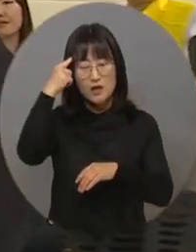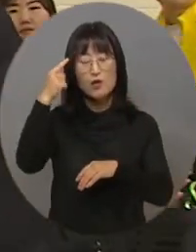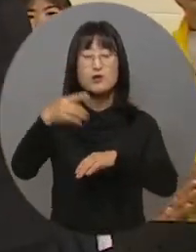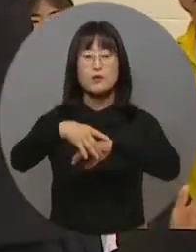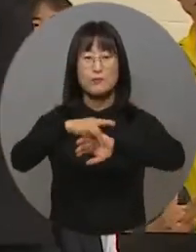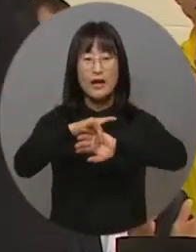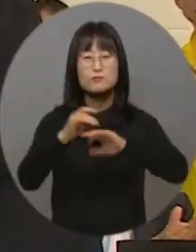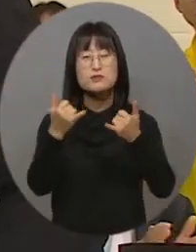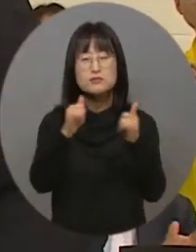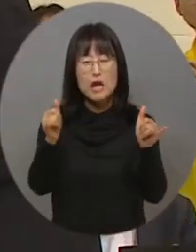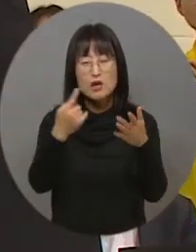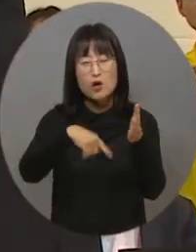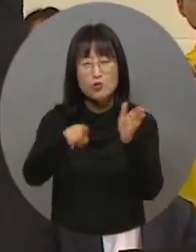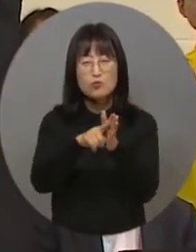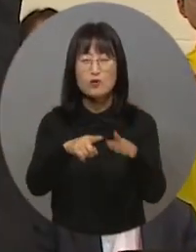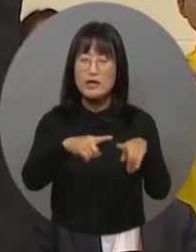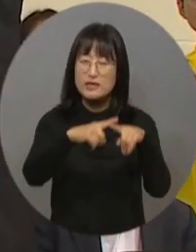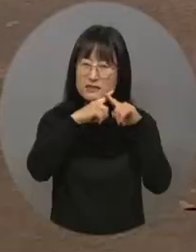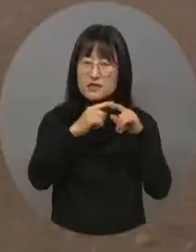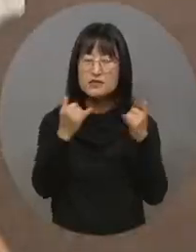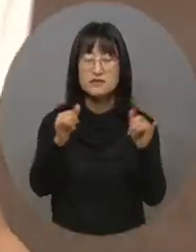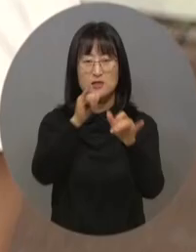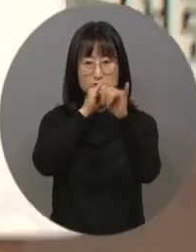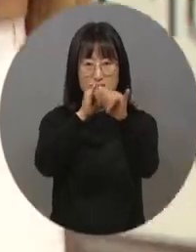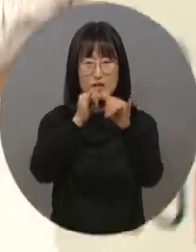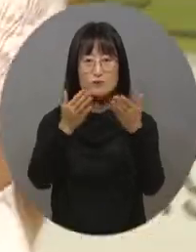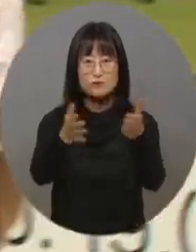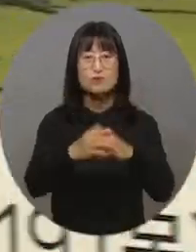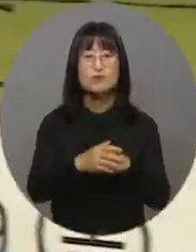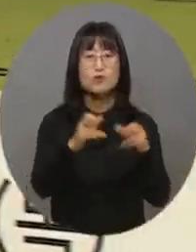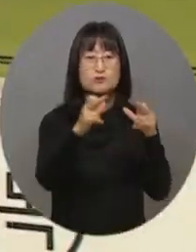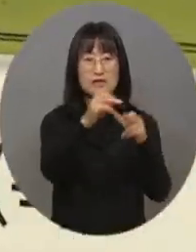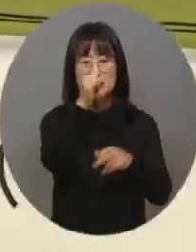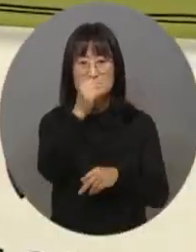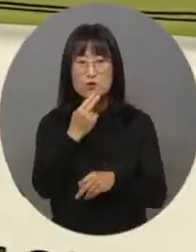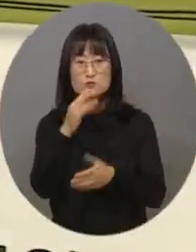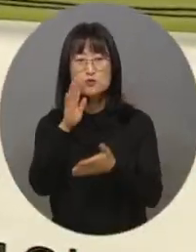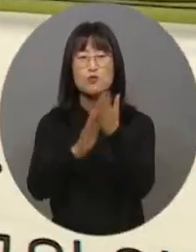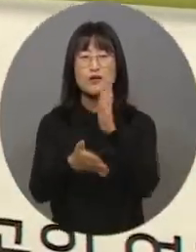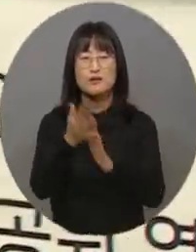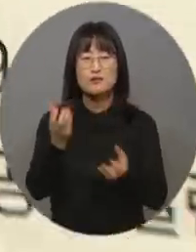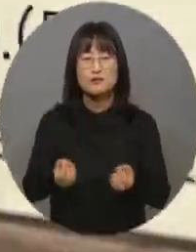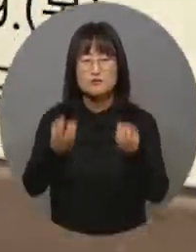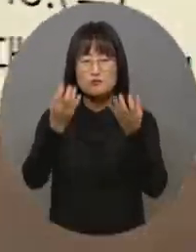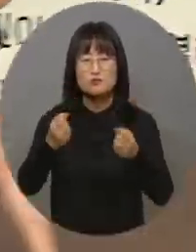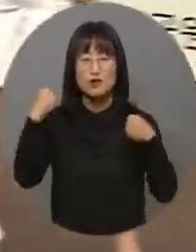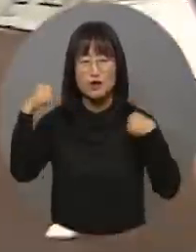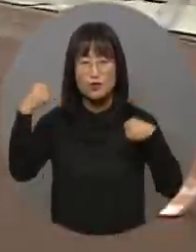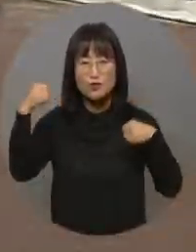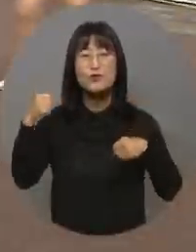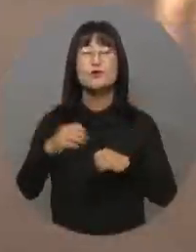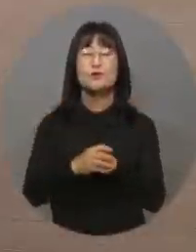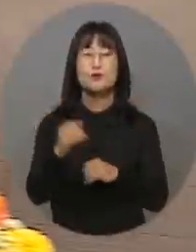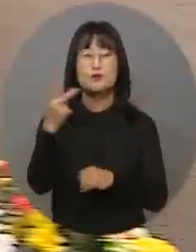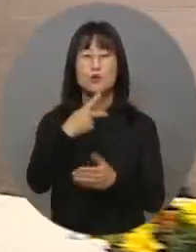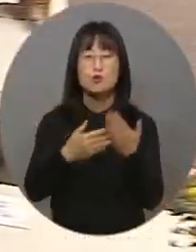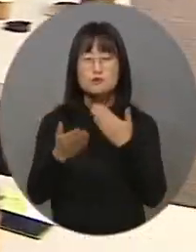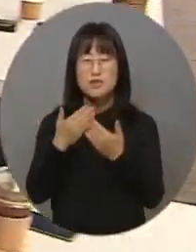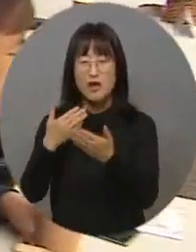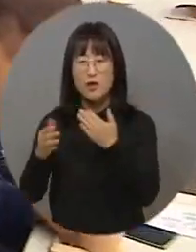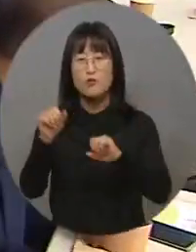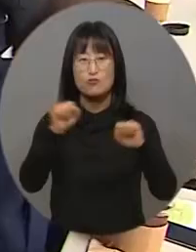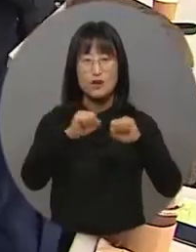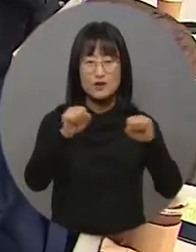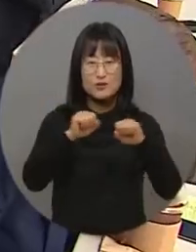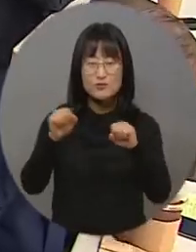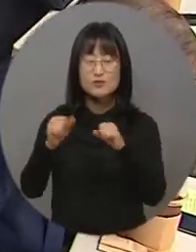헌신한 이들을 위한 표창장 전달, 장애, 비장애인들이 함께 펼치는 축하 공연과 부스 체험 활동 등이 이어지며